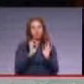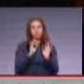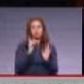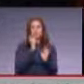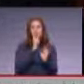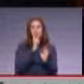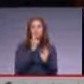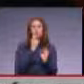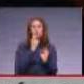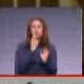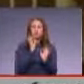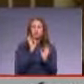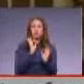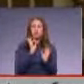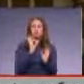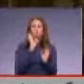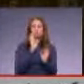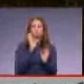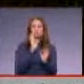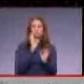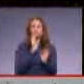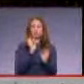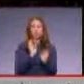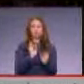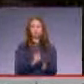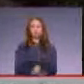فتى فقد علم فردا. ده صحيح.